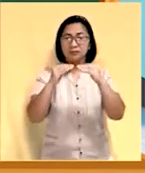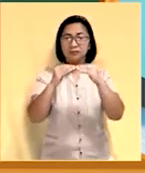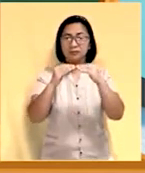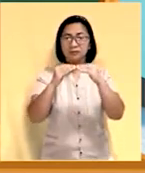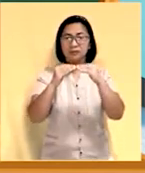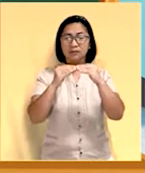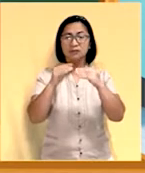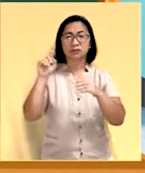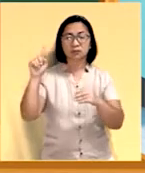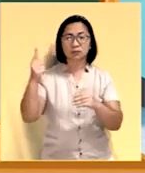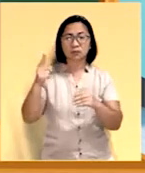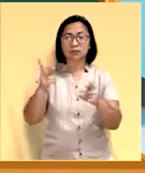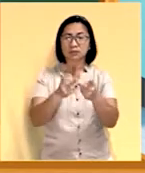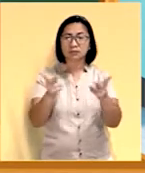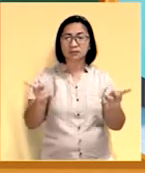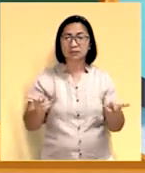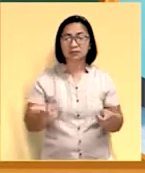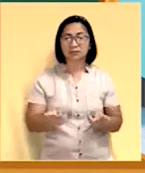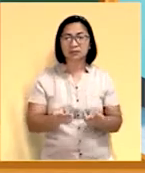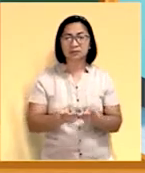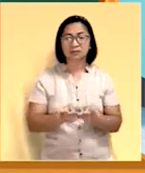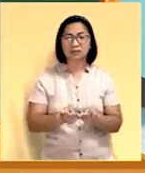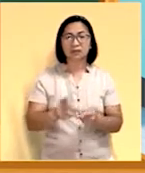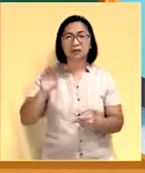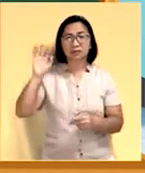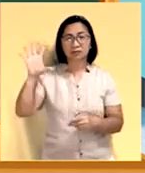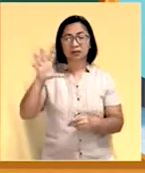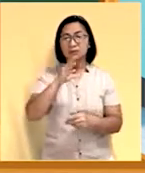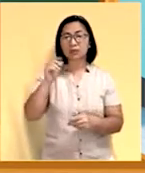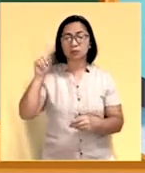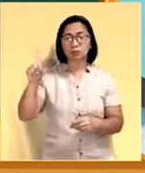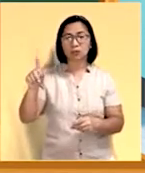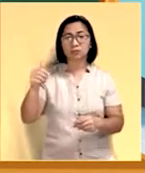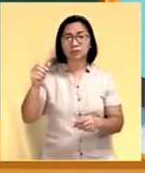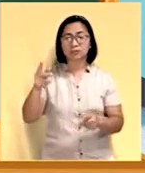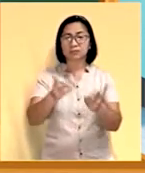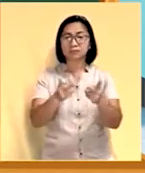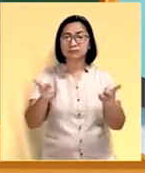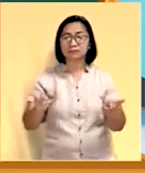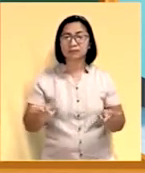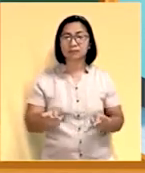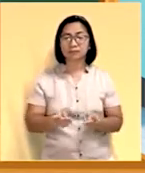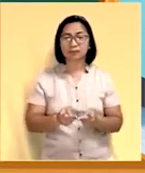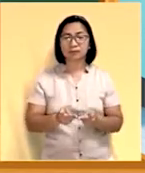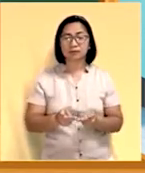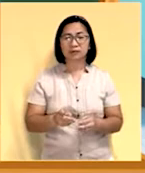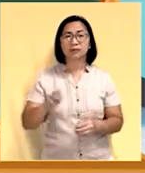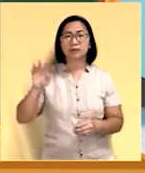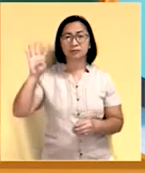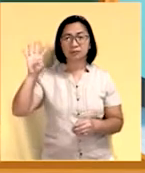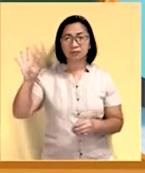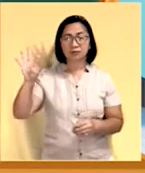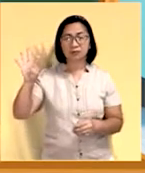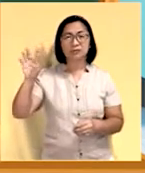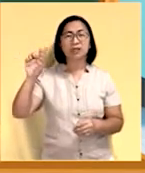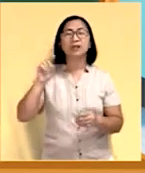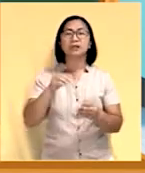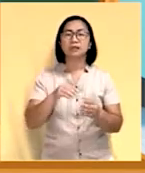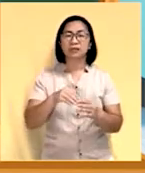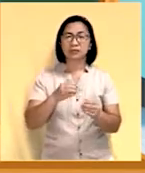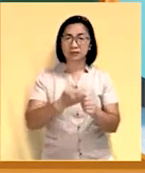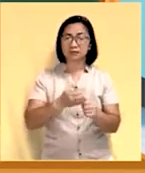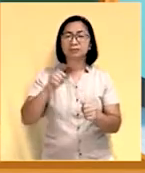place. 5 at 1 ang nasa 10's place. At ang 4 ay nasa 100's